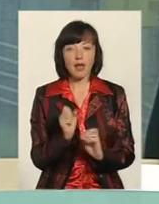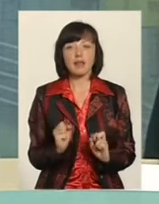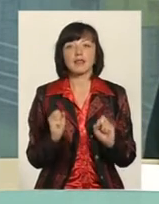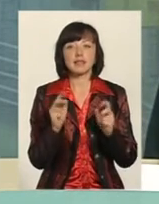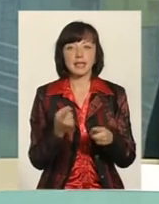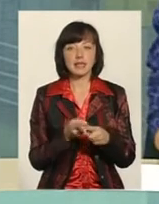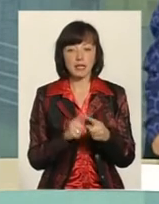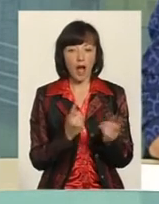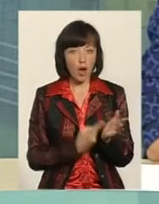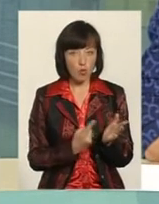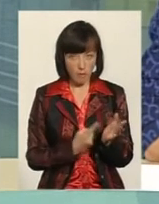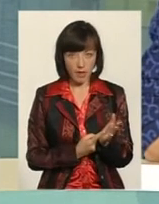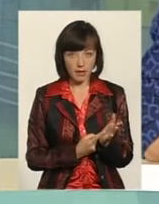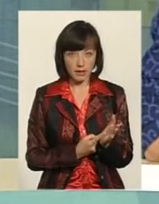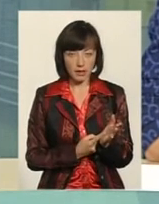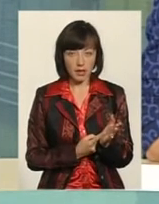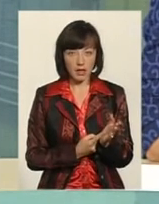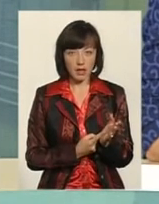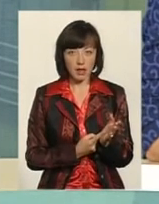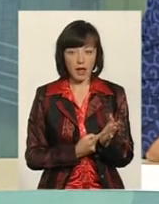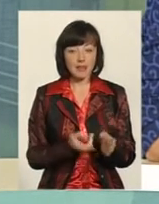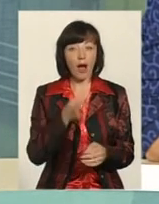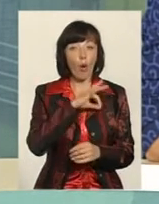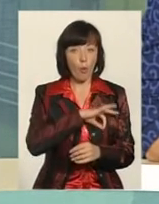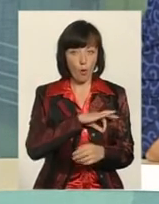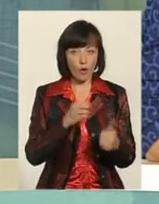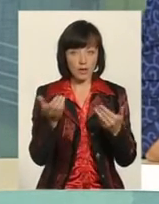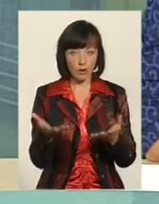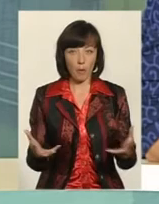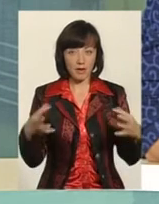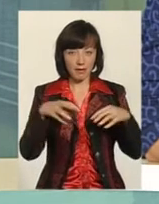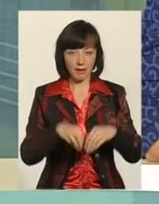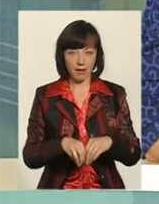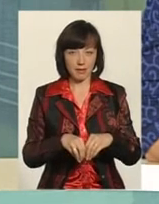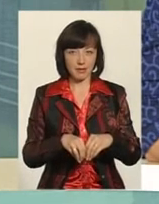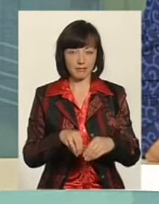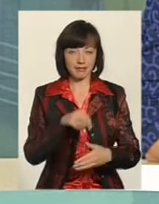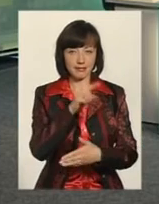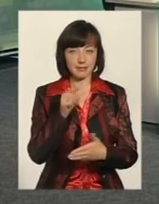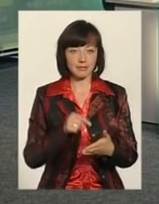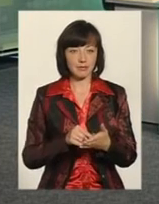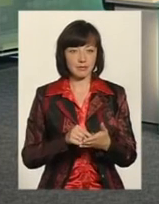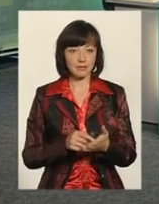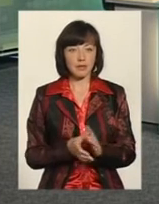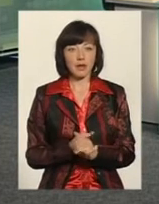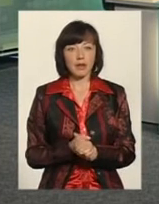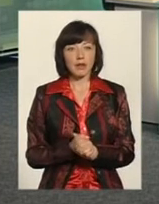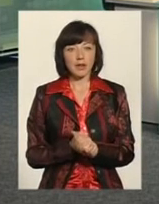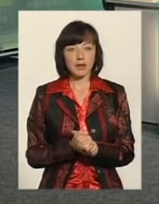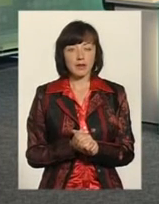от цей аргумент працює на користь об'єднання? Ну,